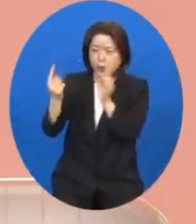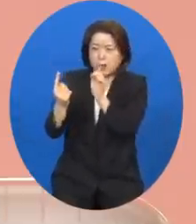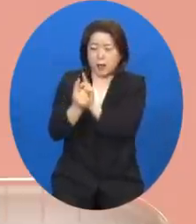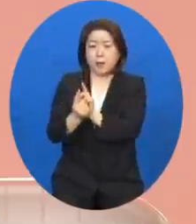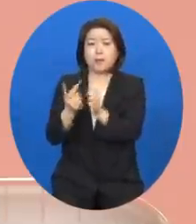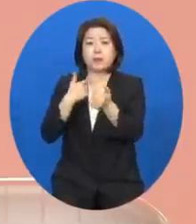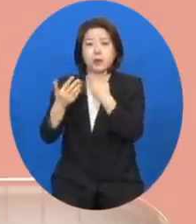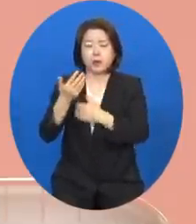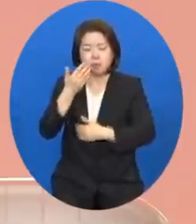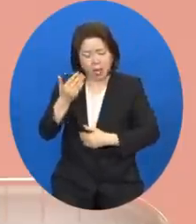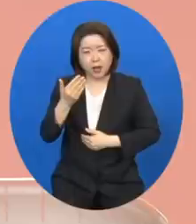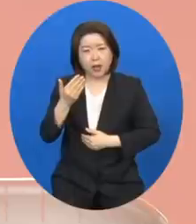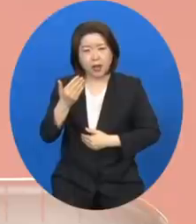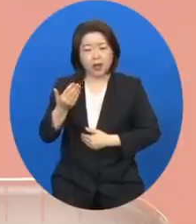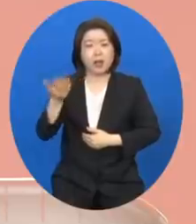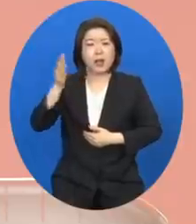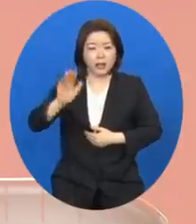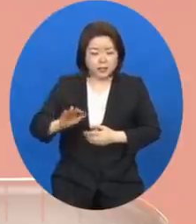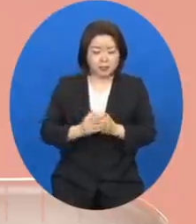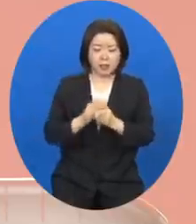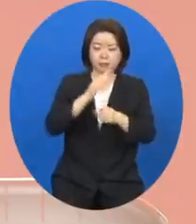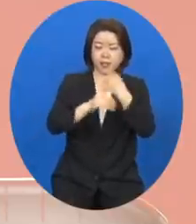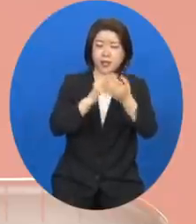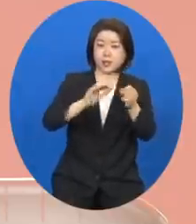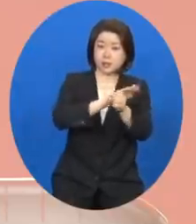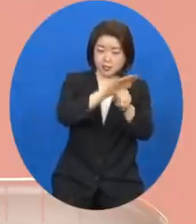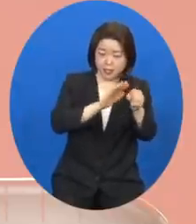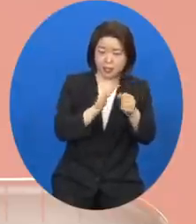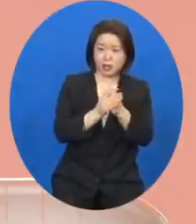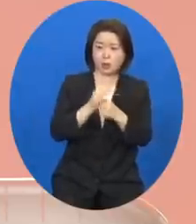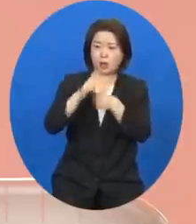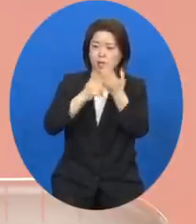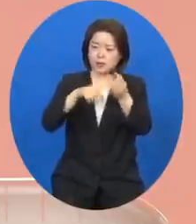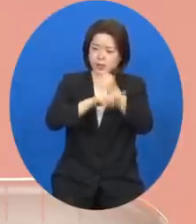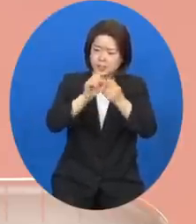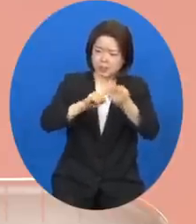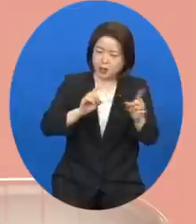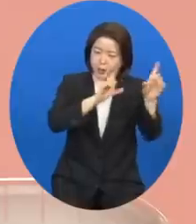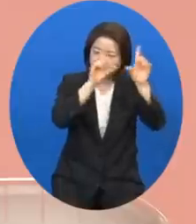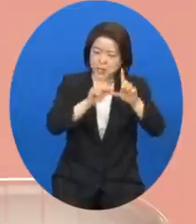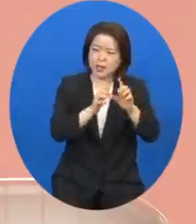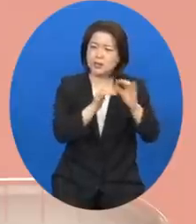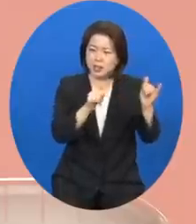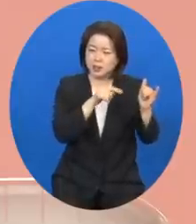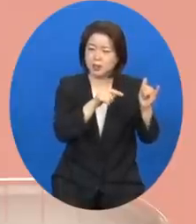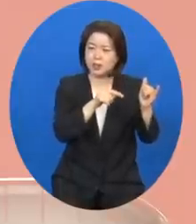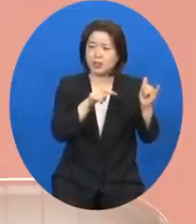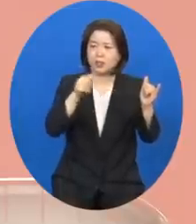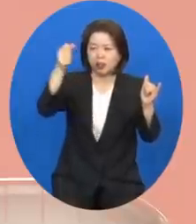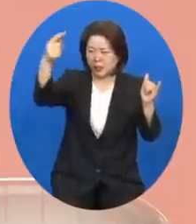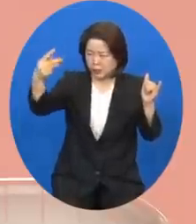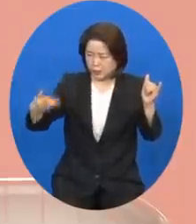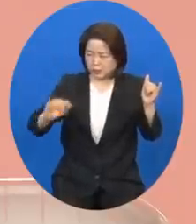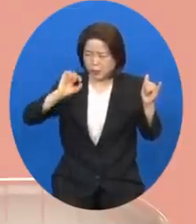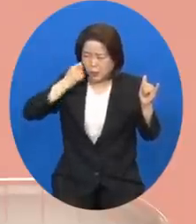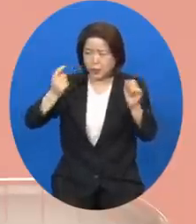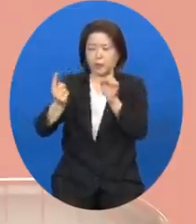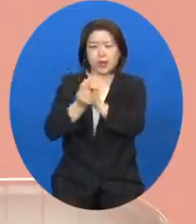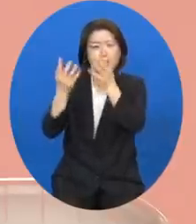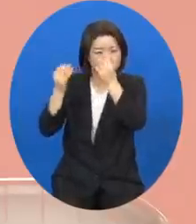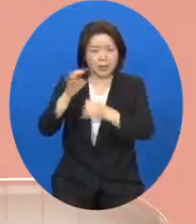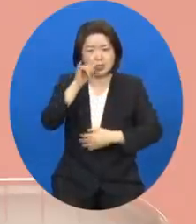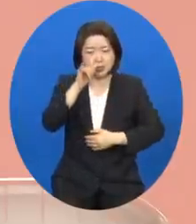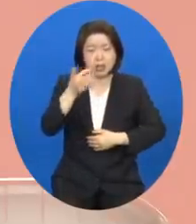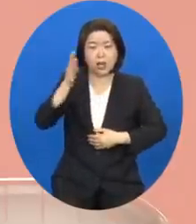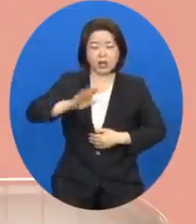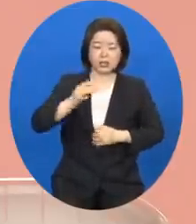합니다. 하나님을 사랑하고 하나님의 뜻대로 사는 자들이 그러했어요. 그런데 꼭